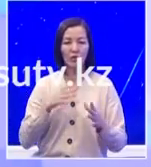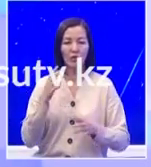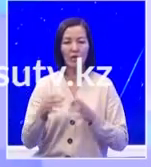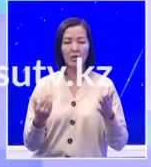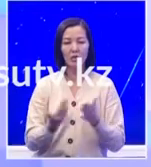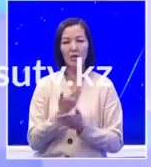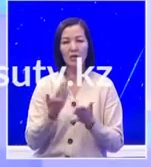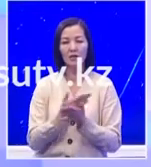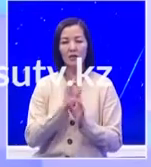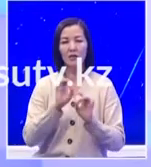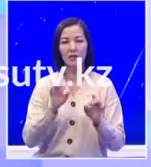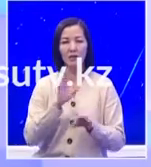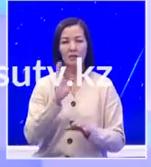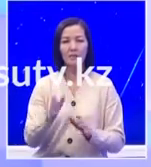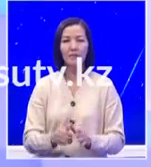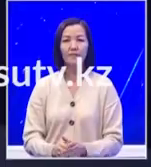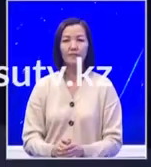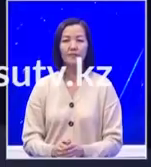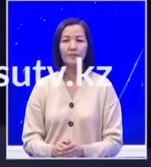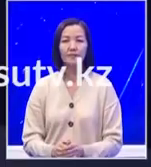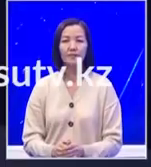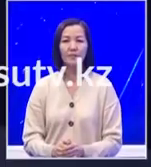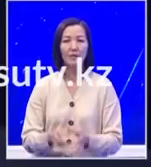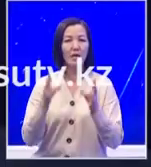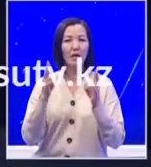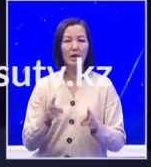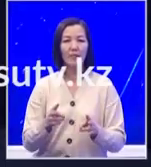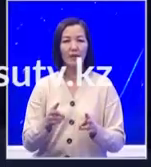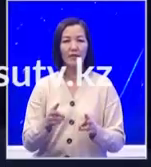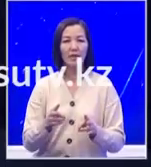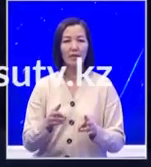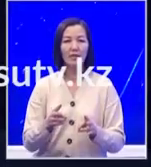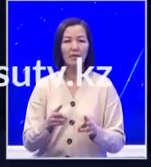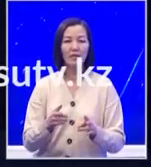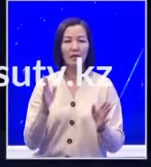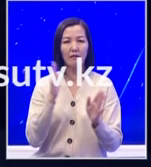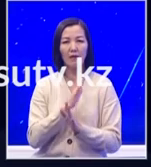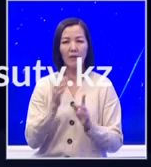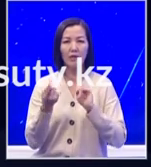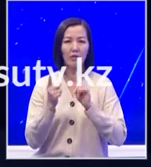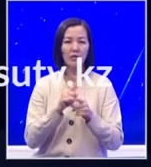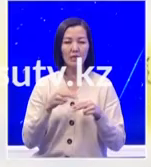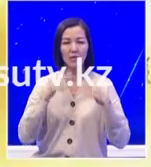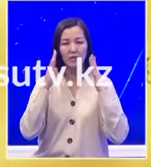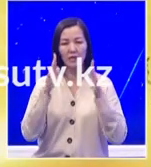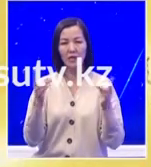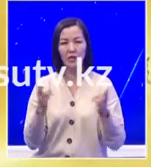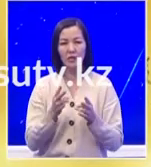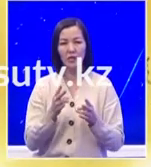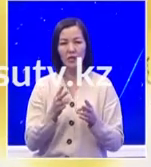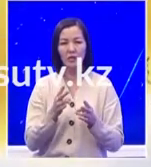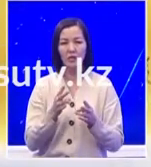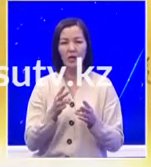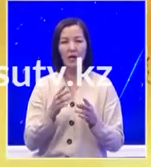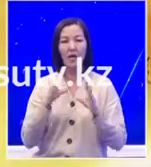жаһан жаңалықтары келесі топтамада. Апат айтып келмейді, бірақ табиғаттағы өзгерістерді ескеру қажет. Climate Central ұйымы